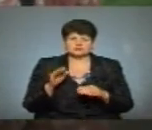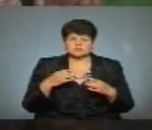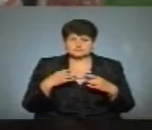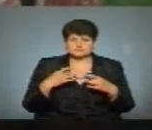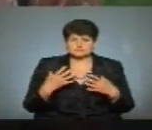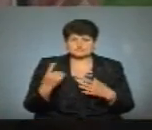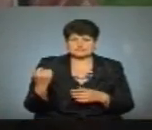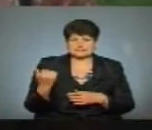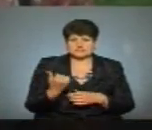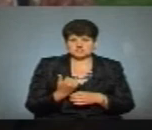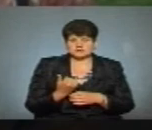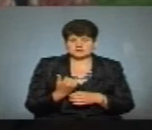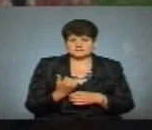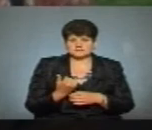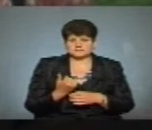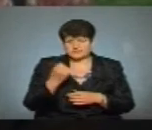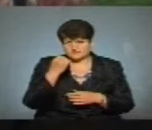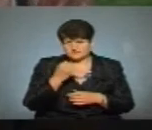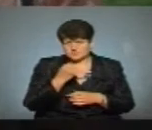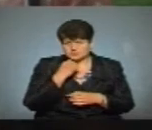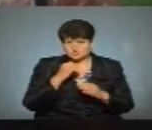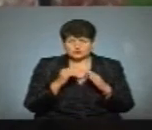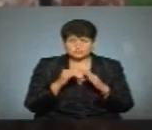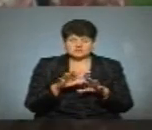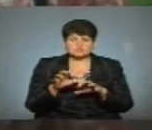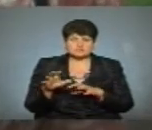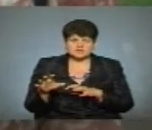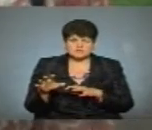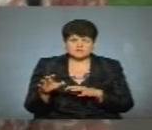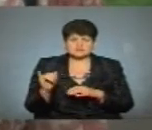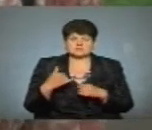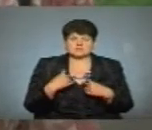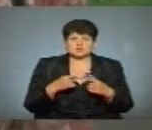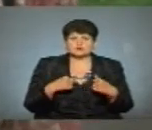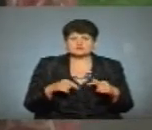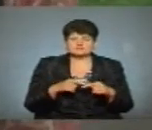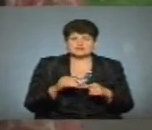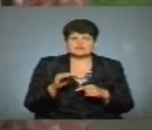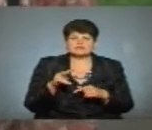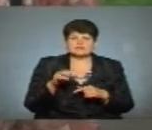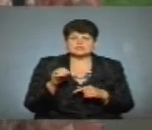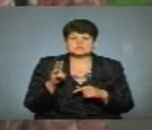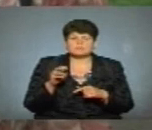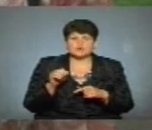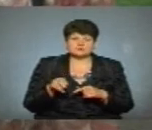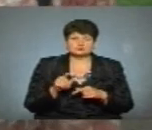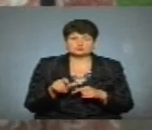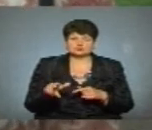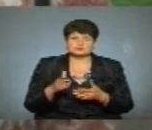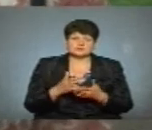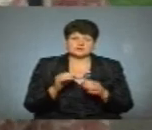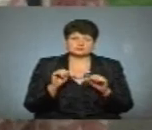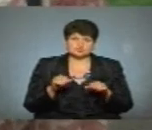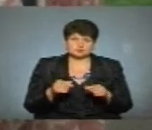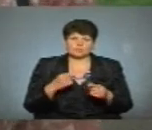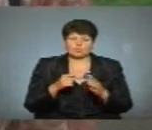святкуватися тиждень вдячності домашнім тваринам, і ми організували такий флешмоб для того, щоб люди мали можливість